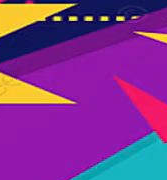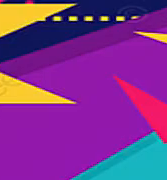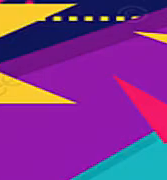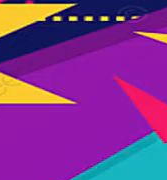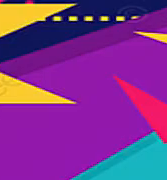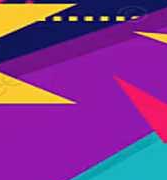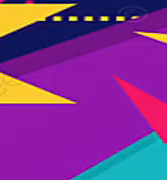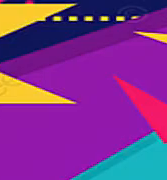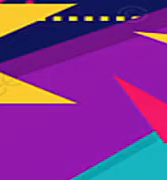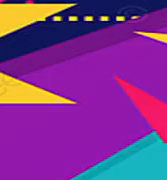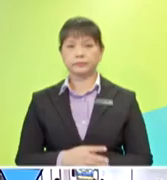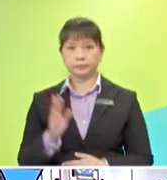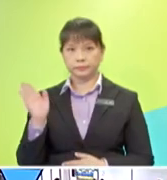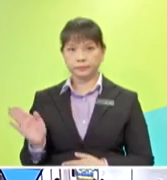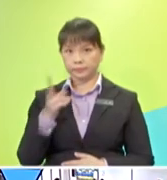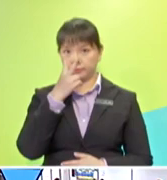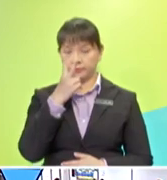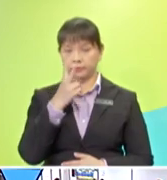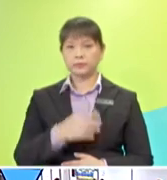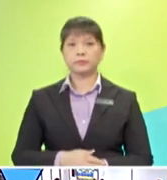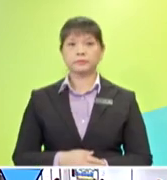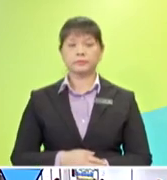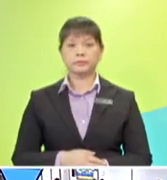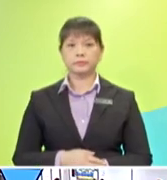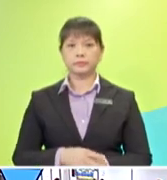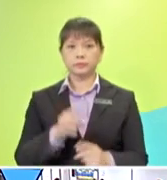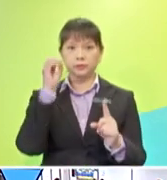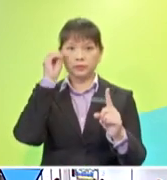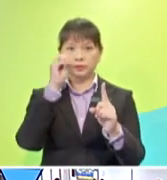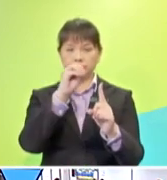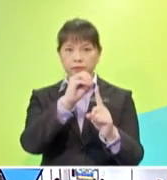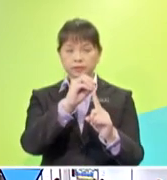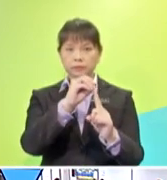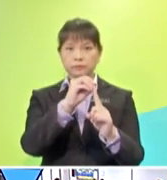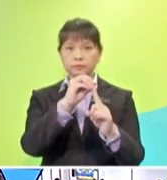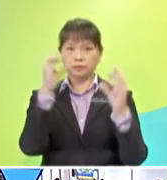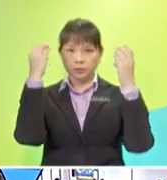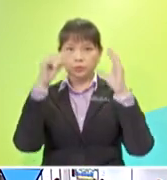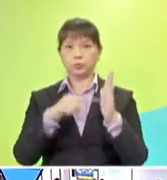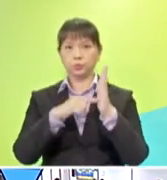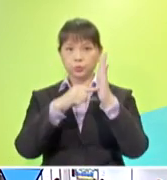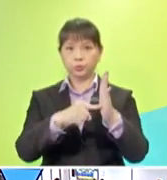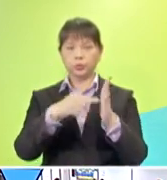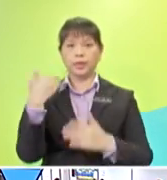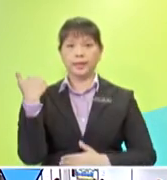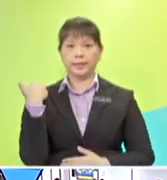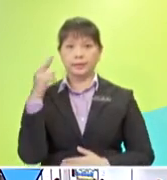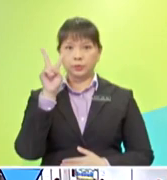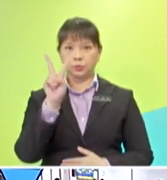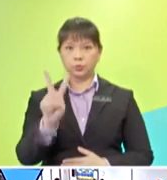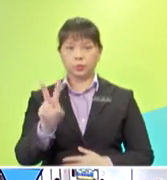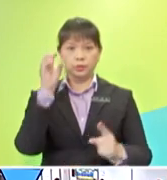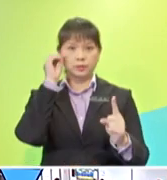peraturan di sekolah objektif Tunjukkan ada dua objek yang perlu